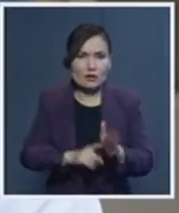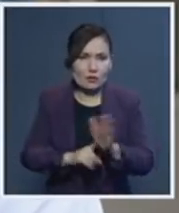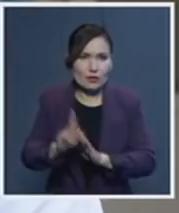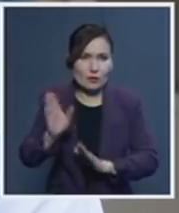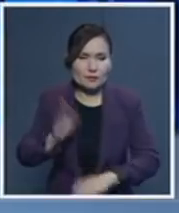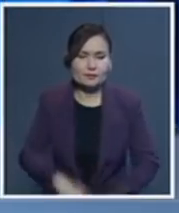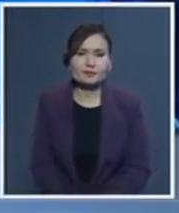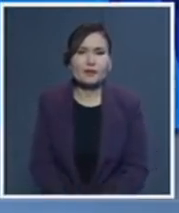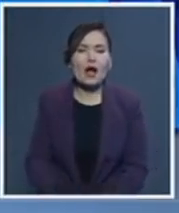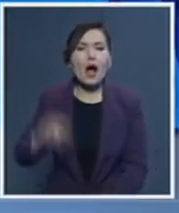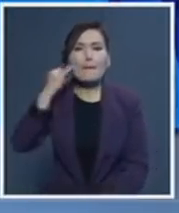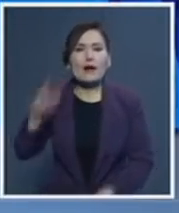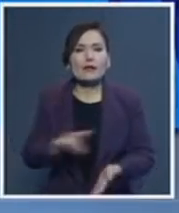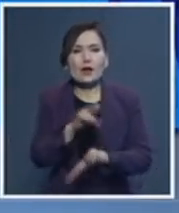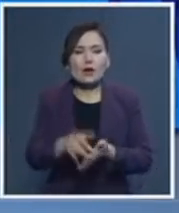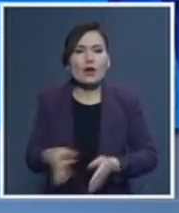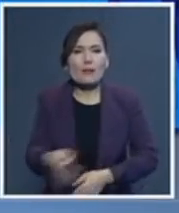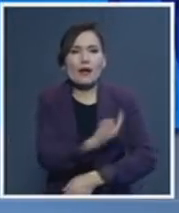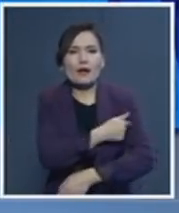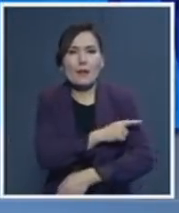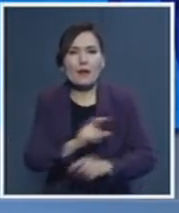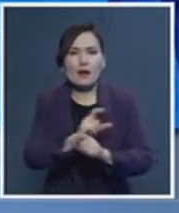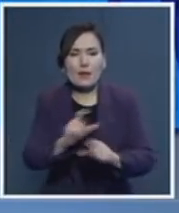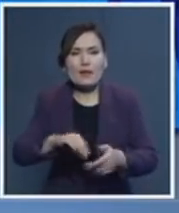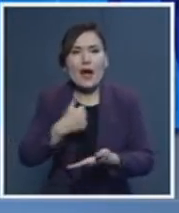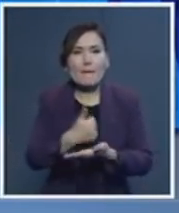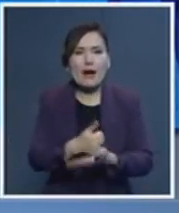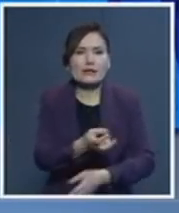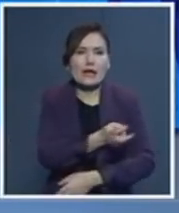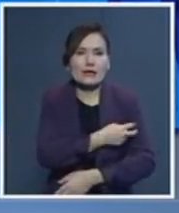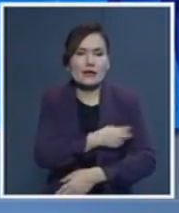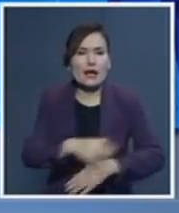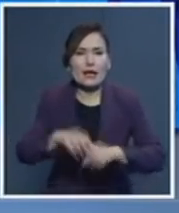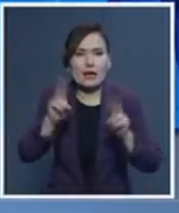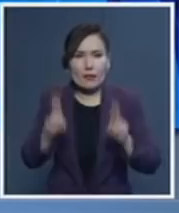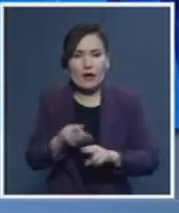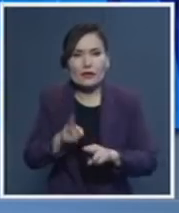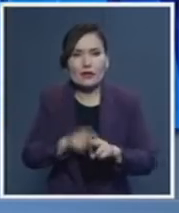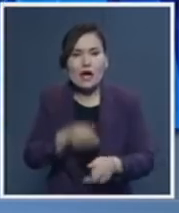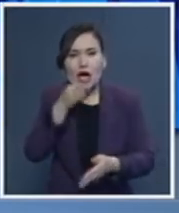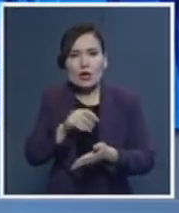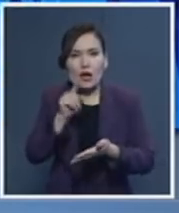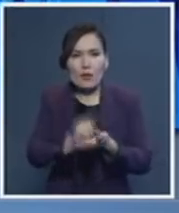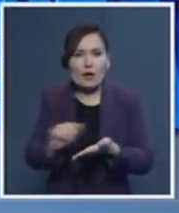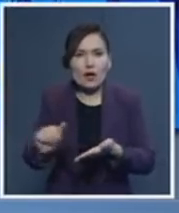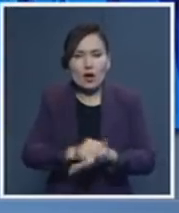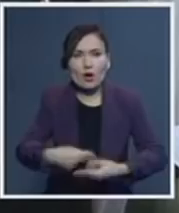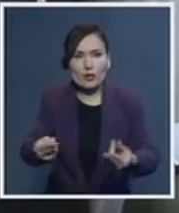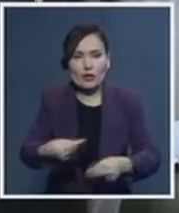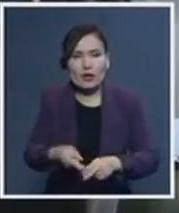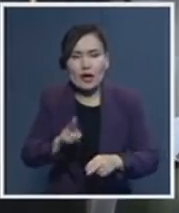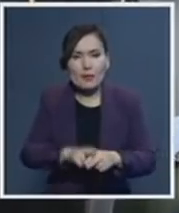анықталды. Павлодар облысындағы медициналық мекемелердің бас дәрігерлері өздерін тікелей жауапкершілікке міндеттейтін құжатқа қол қойды.